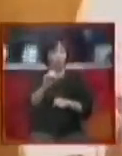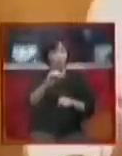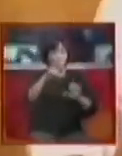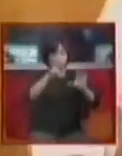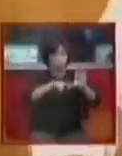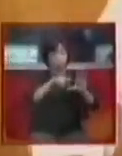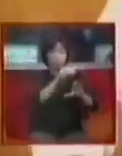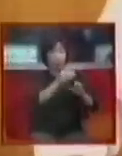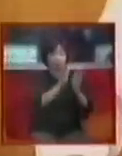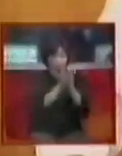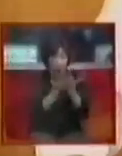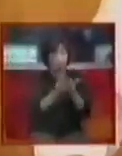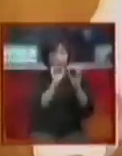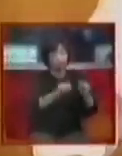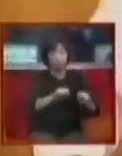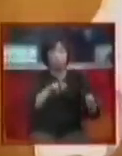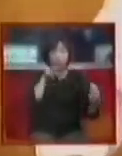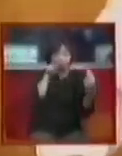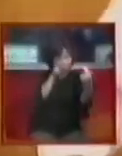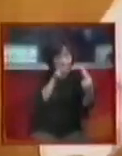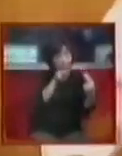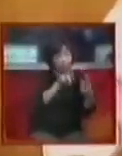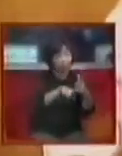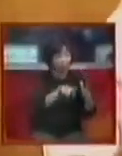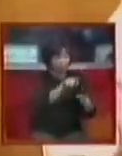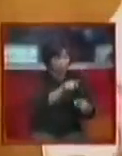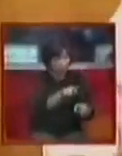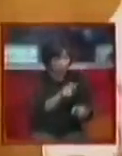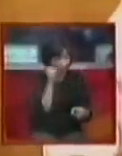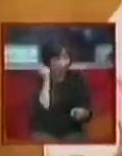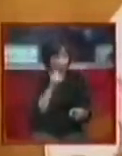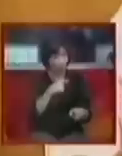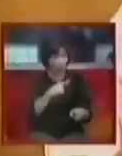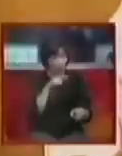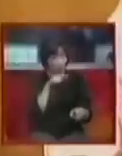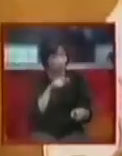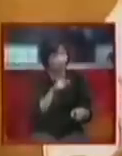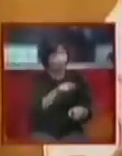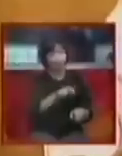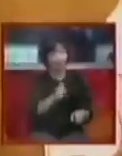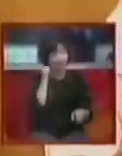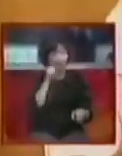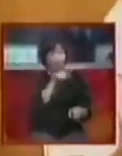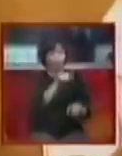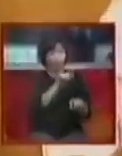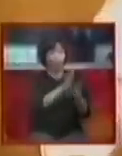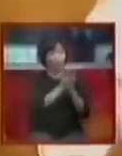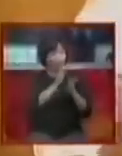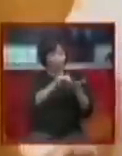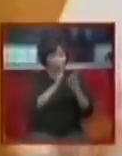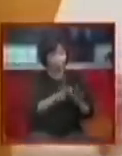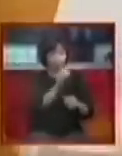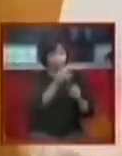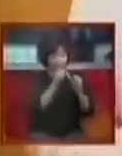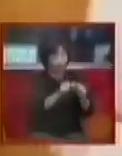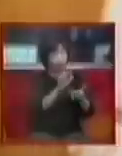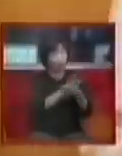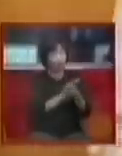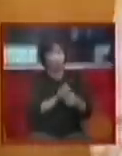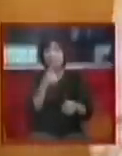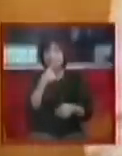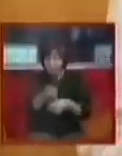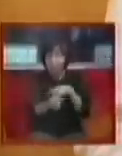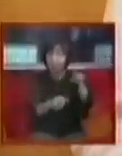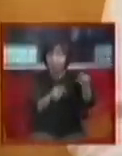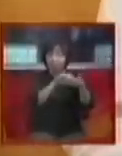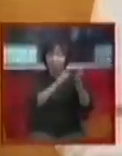sila mata sa mata at sabihin ninyong ayaw kong makapag-aral ka. Kung masama ang loob ninyo na ang